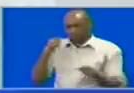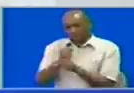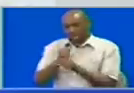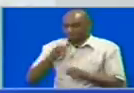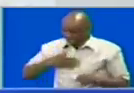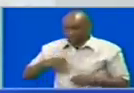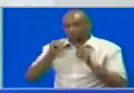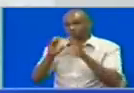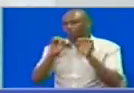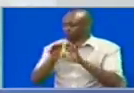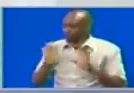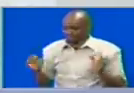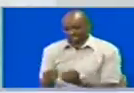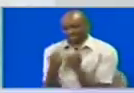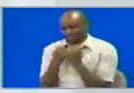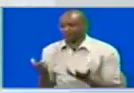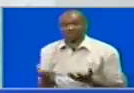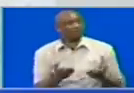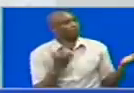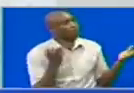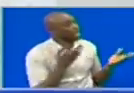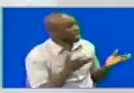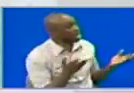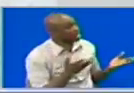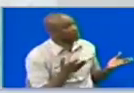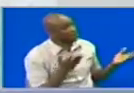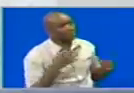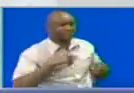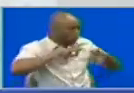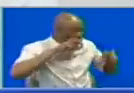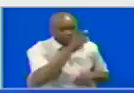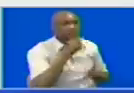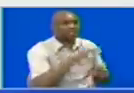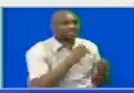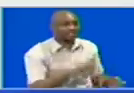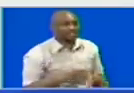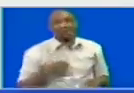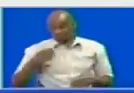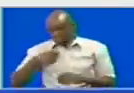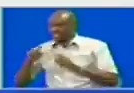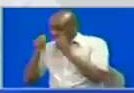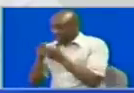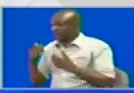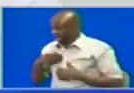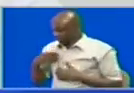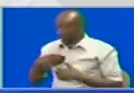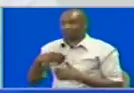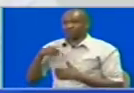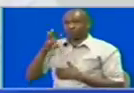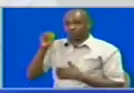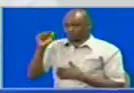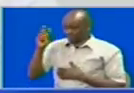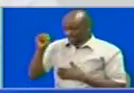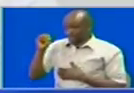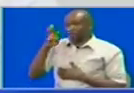kwa coach magolkipa. Wapi uko? Niko na wana kutafuta wakupate wapi? Niko na team ya Mosca, Ministry of Sports